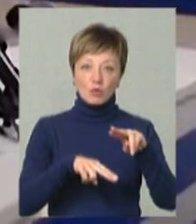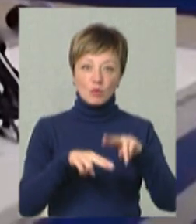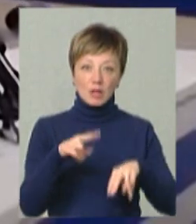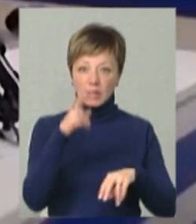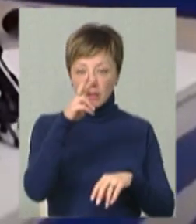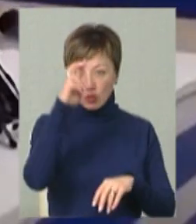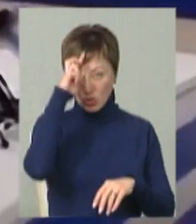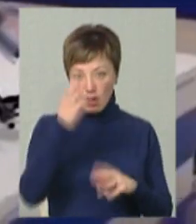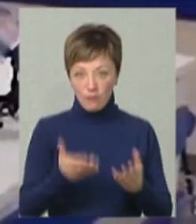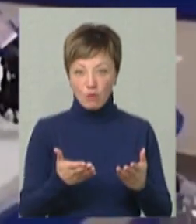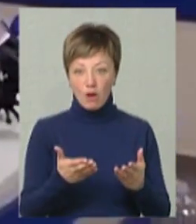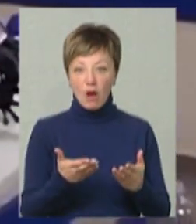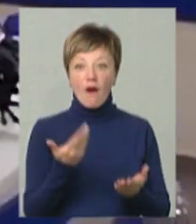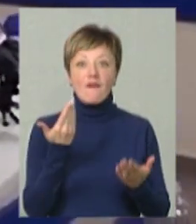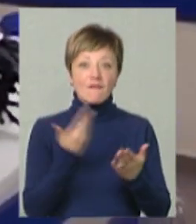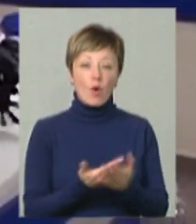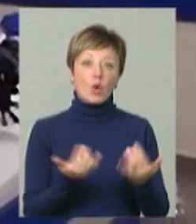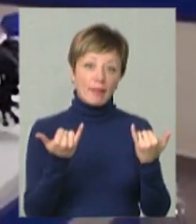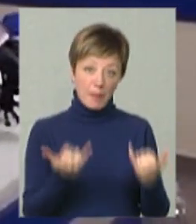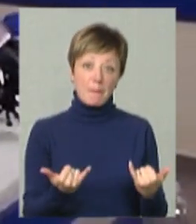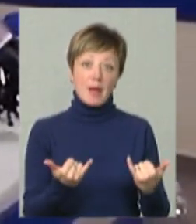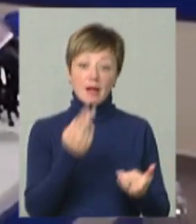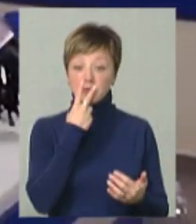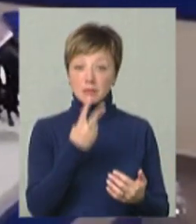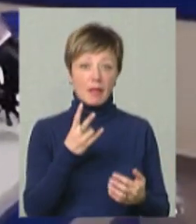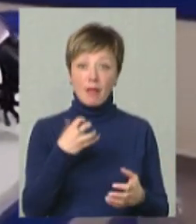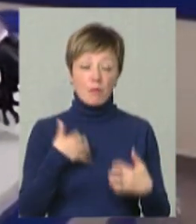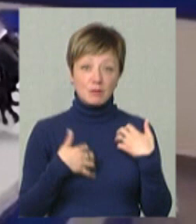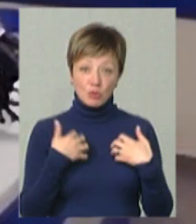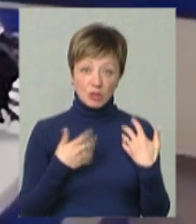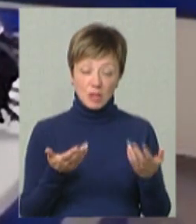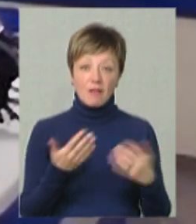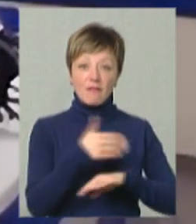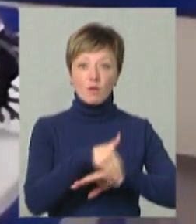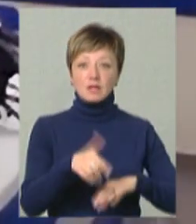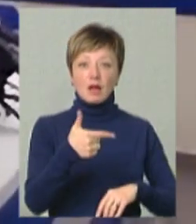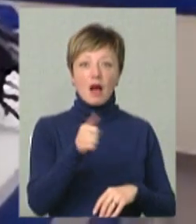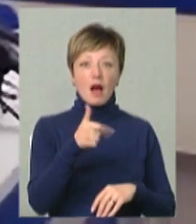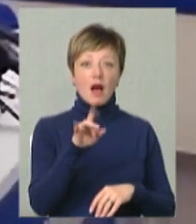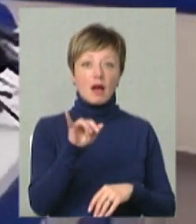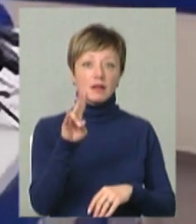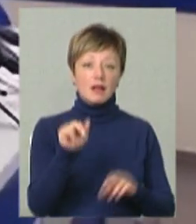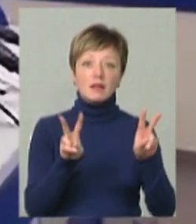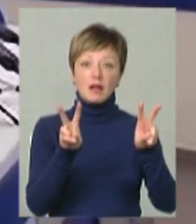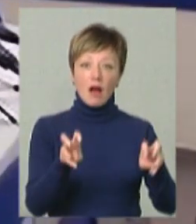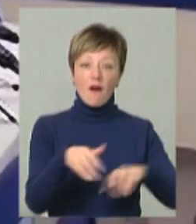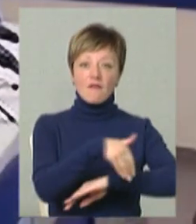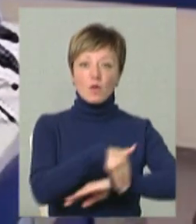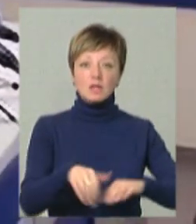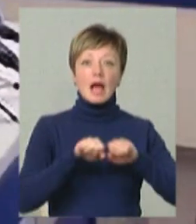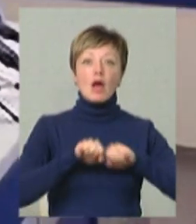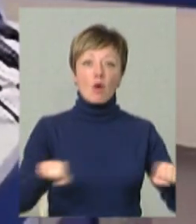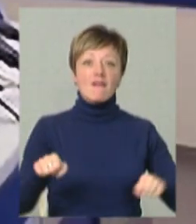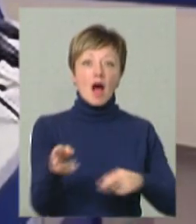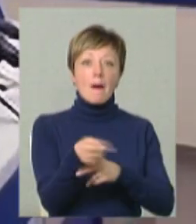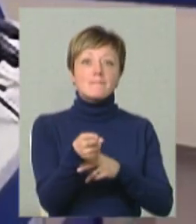національну державу. От тепер, зважаючи на те, що ми не поспішили, вулиця Гагаріна буде називатись вулицею Героїв